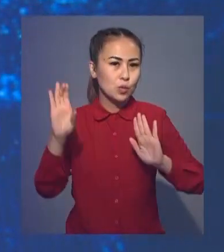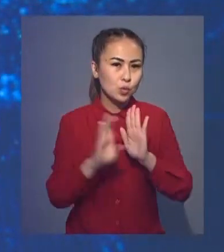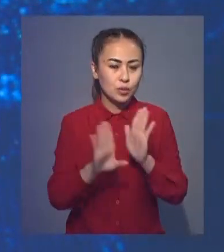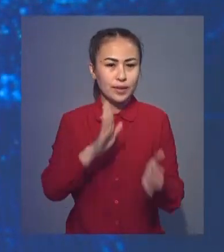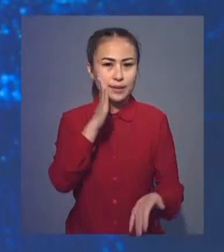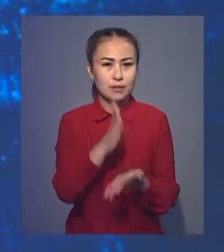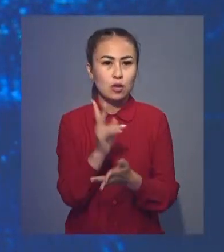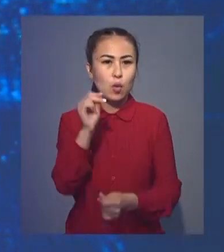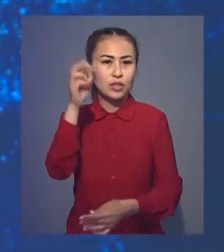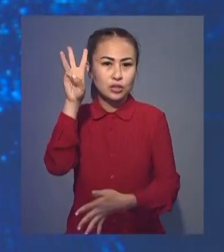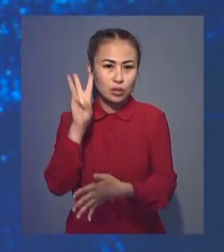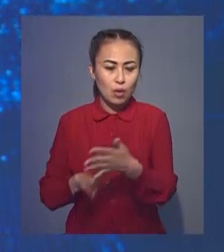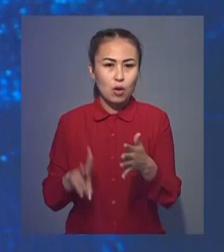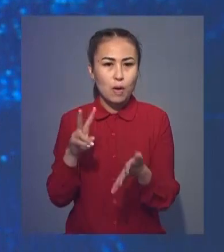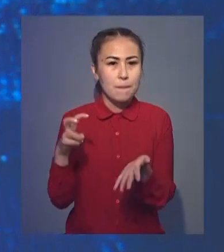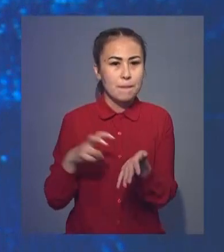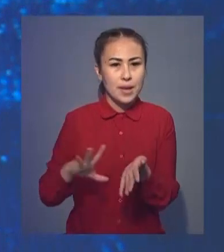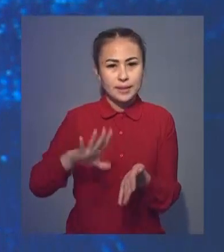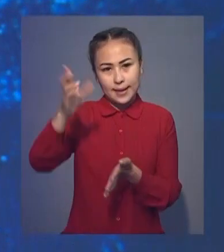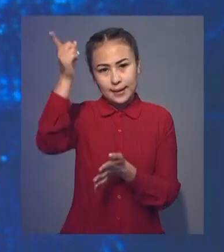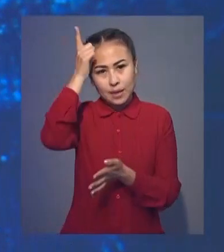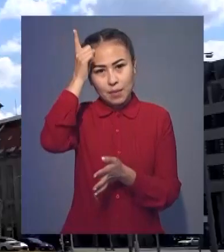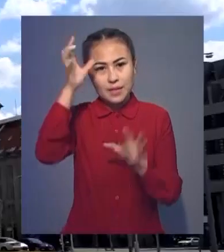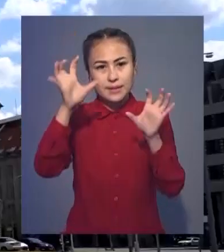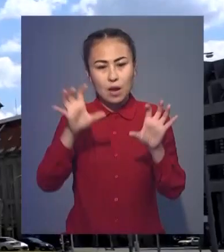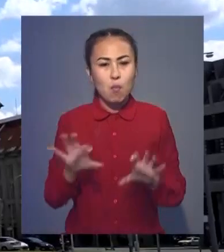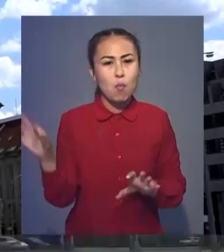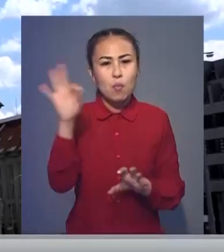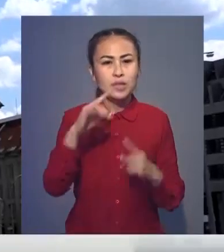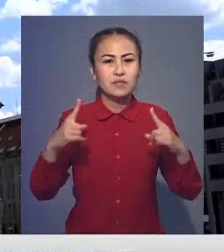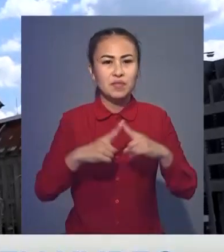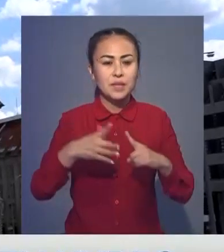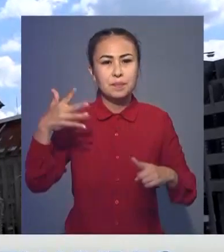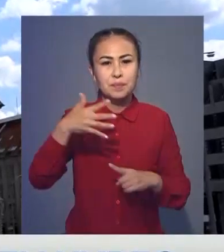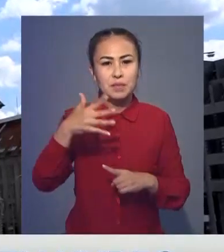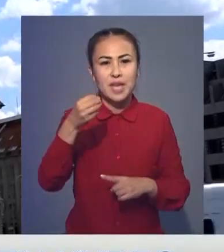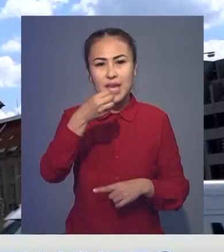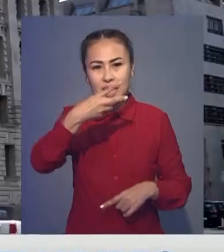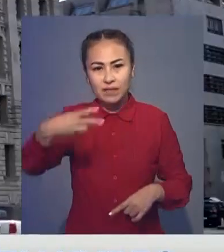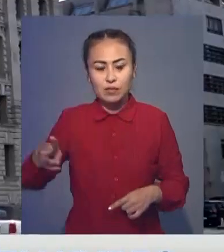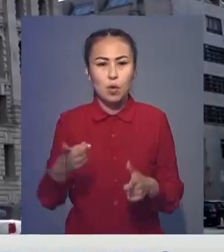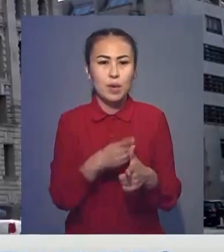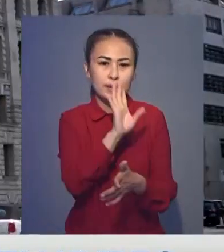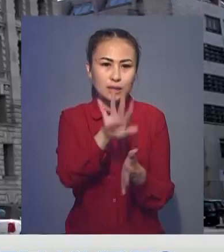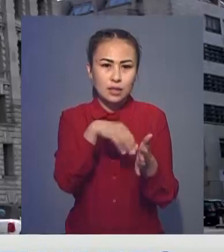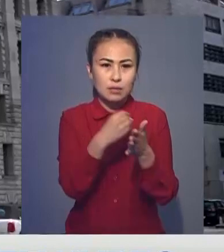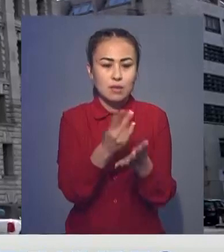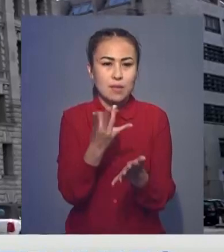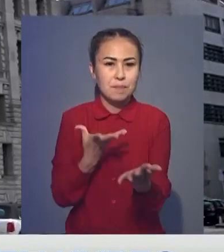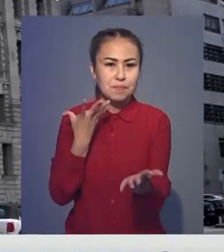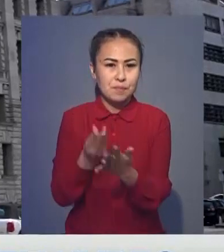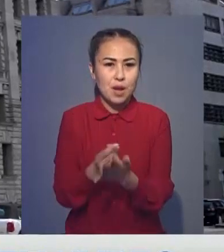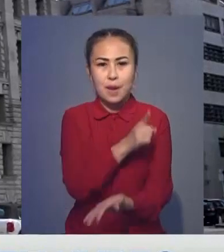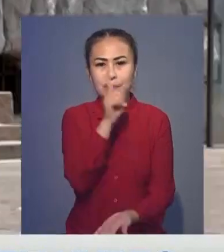бар. Тіпті айыппұлдан да қорқар емес. Германия заңы бойынша жалға берушіге 500 мың евроға дейін өтемақы міндеттелуі